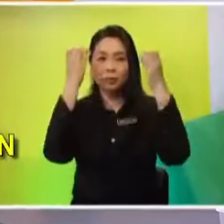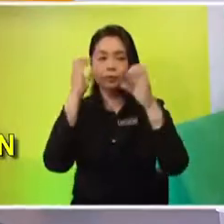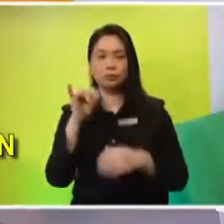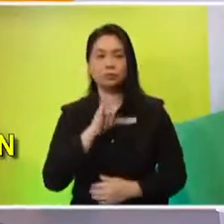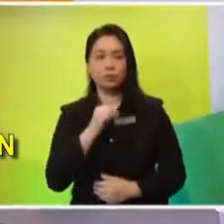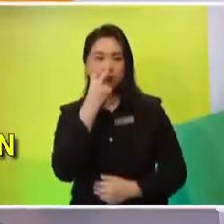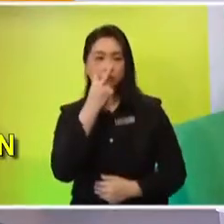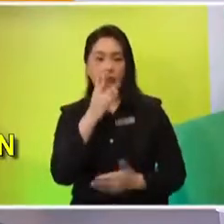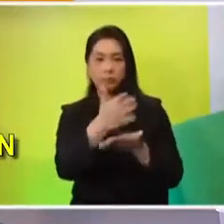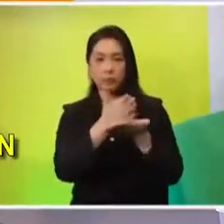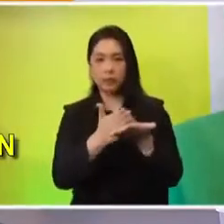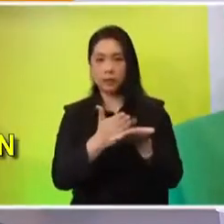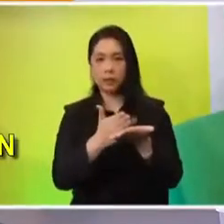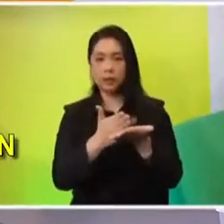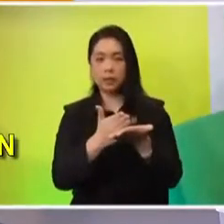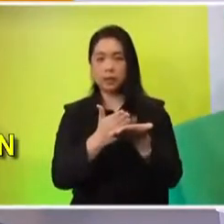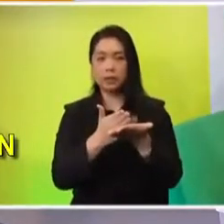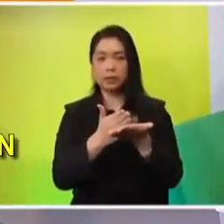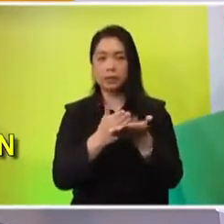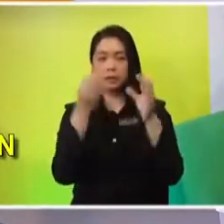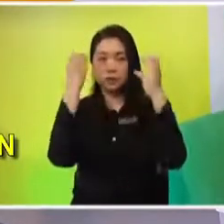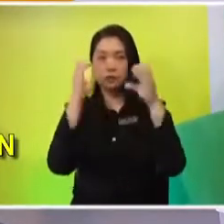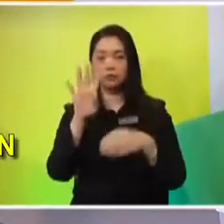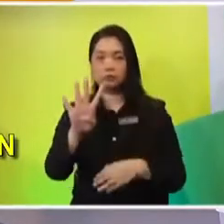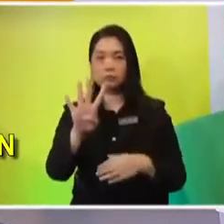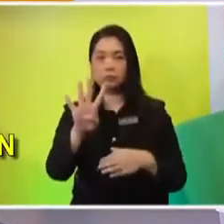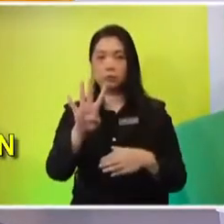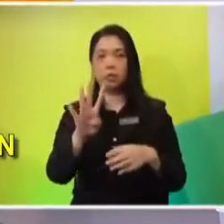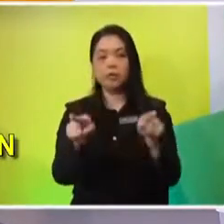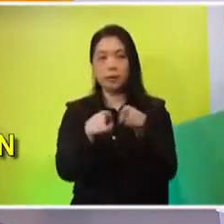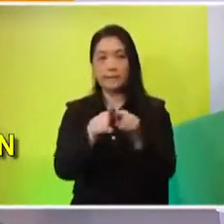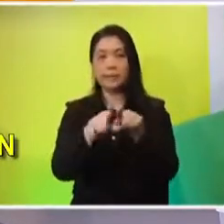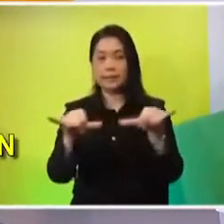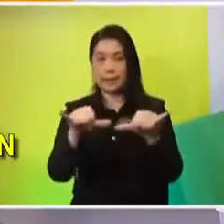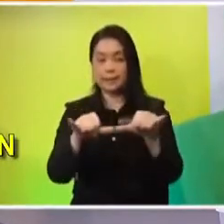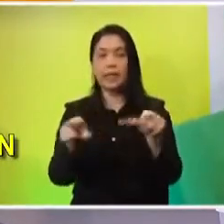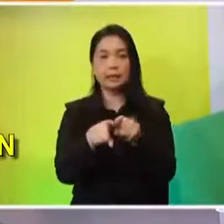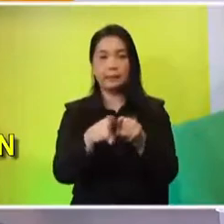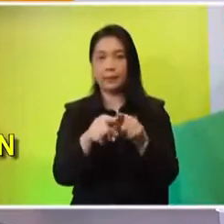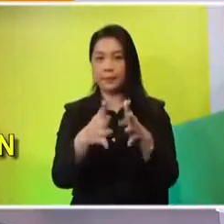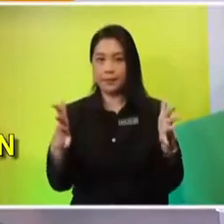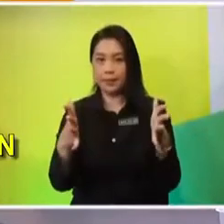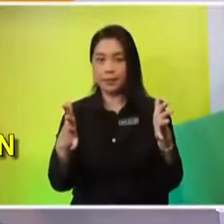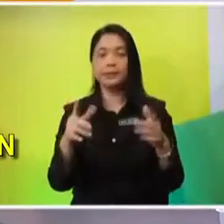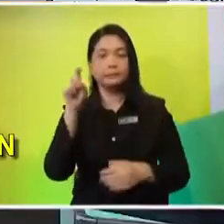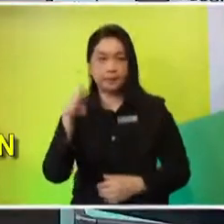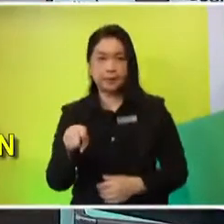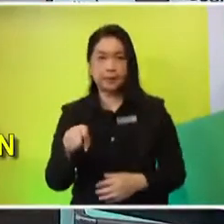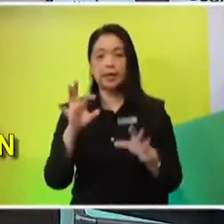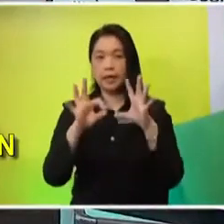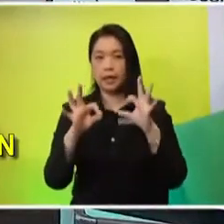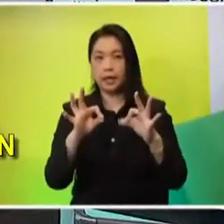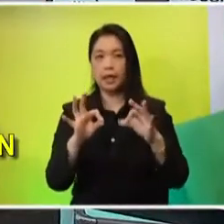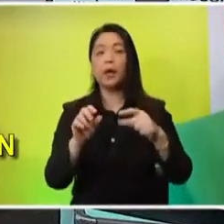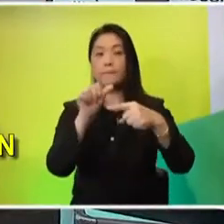cikgu, pembahagian wafer cikgu ni, empat bahagian ni sama saiz. Ya. Sama besar. Mesti. Kalau